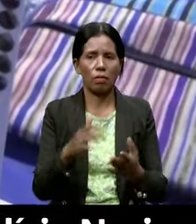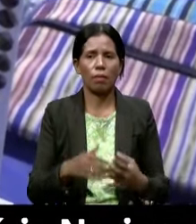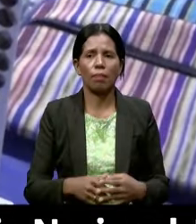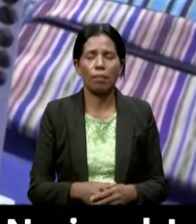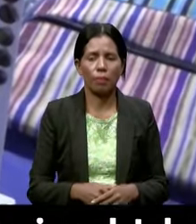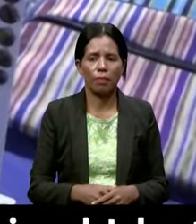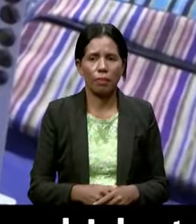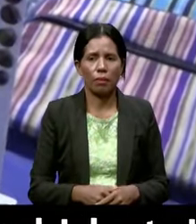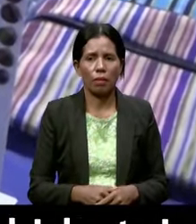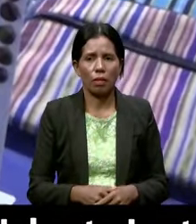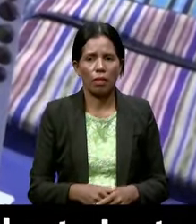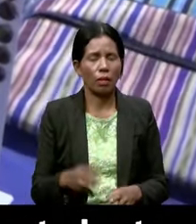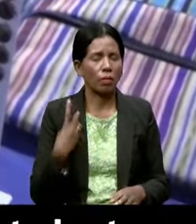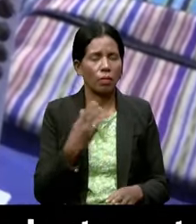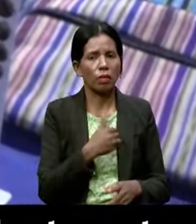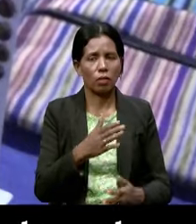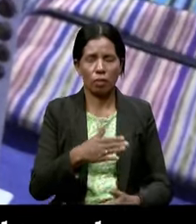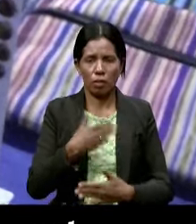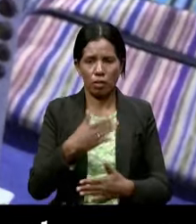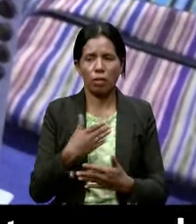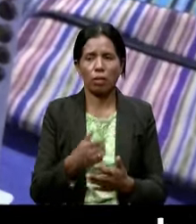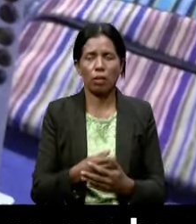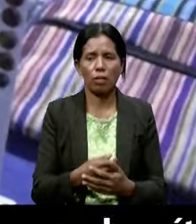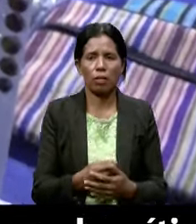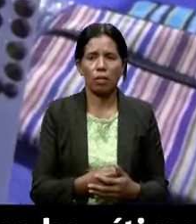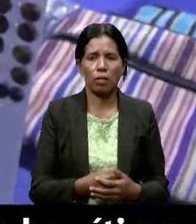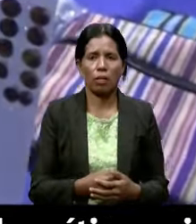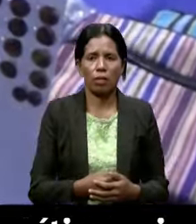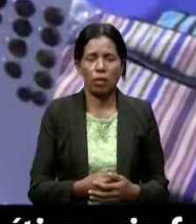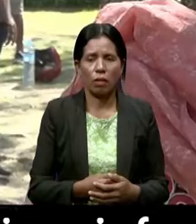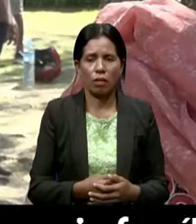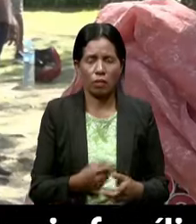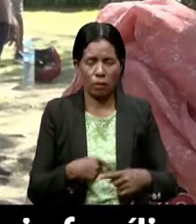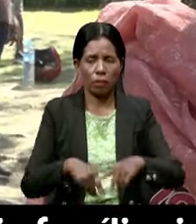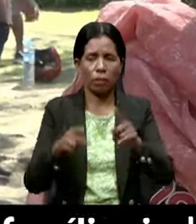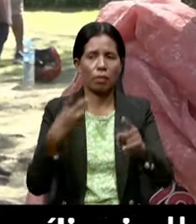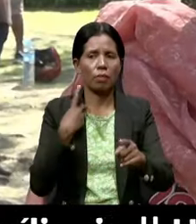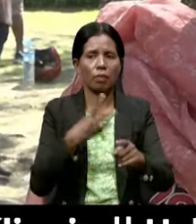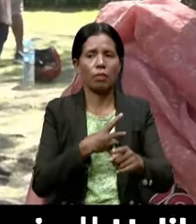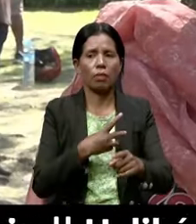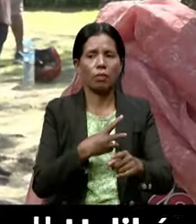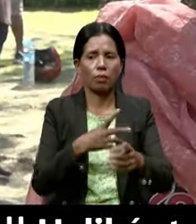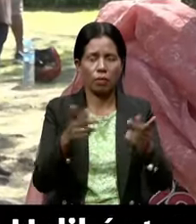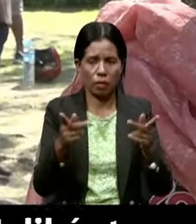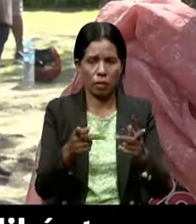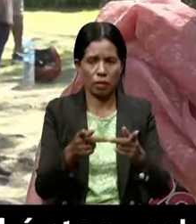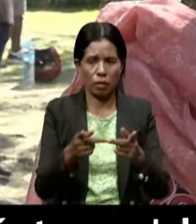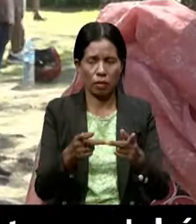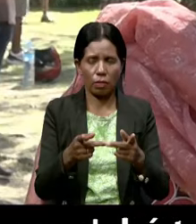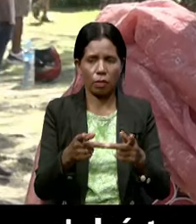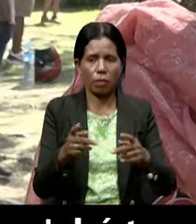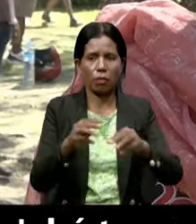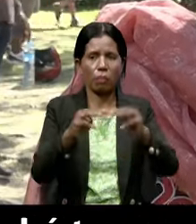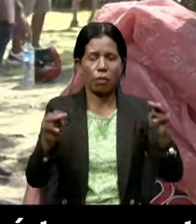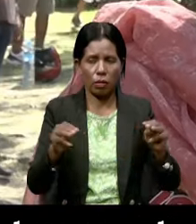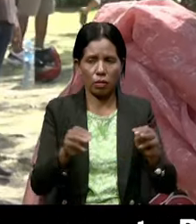sei ami sira contenti tamba ami atu sira fali ba ami nia fati na mine saira ami nia